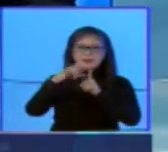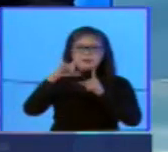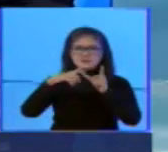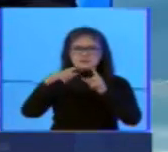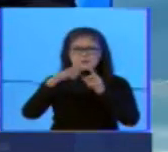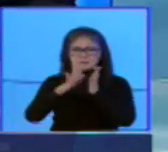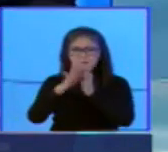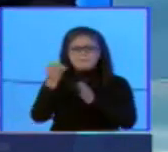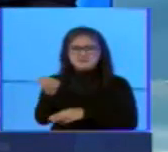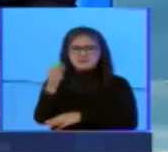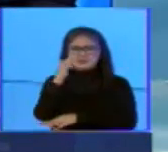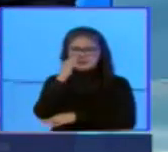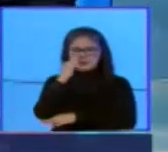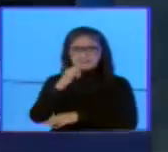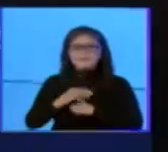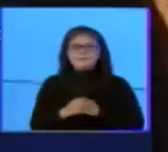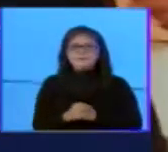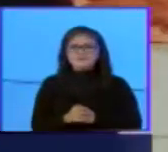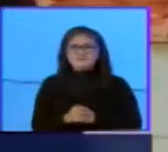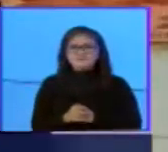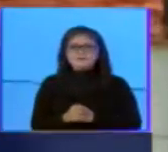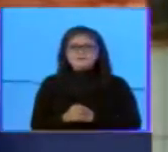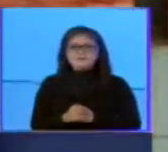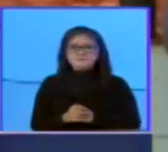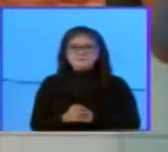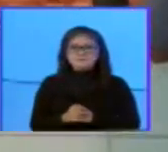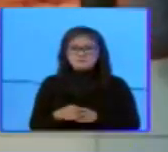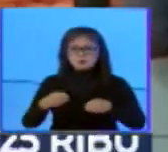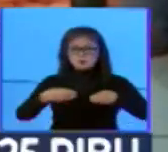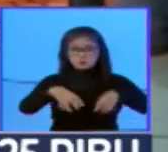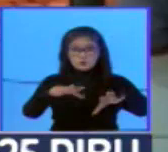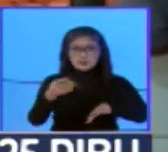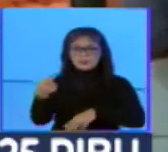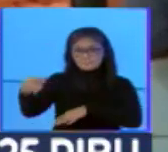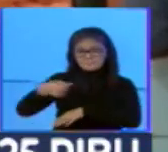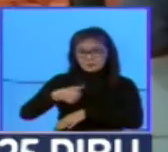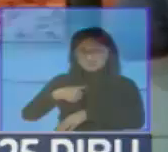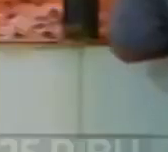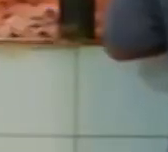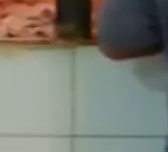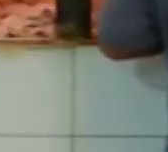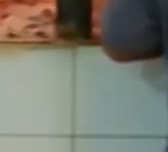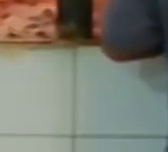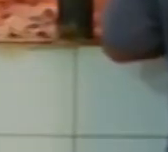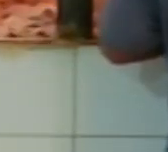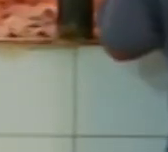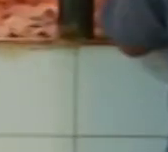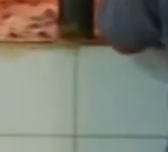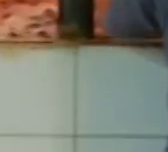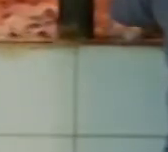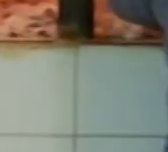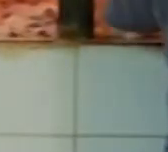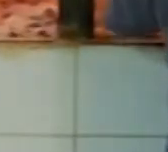Pasar Senen, Jakarta Pusat. Pemirsa, harga jual dan harga beli ayam potong yang turun saat ini diakui oleh sejumlah